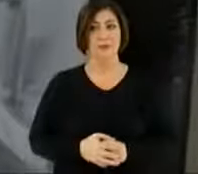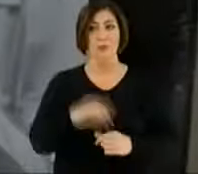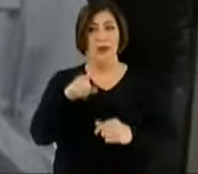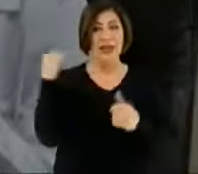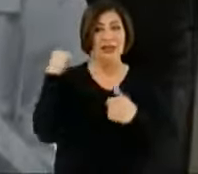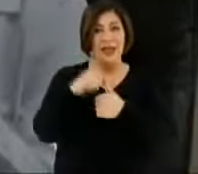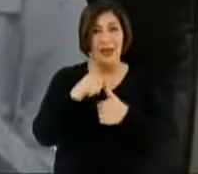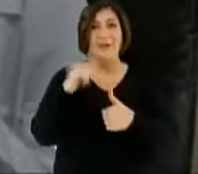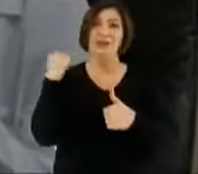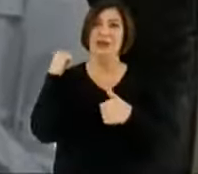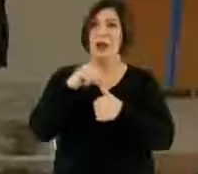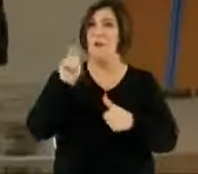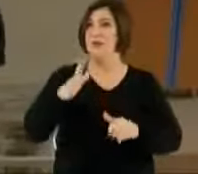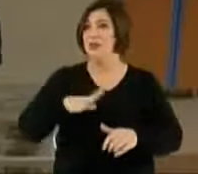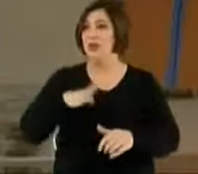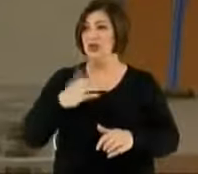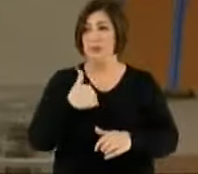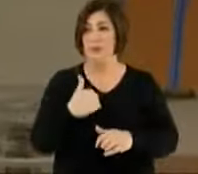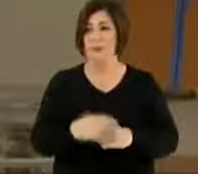Bunların tekrarlanmasını istiyorum.